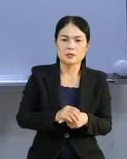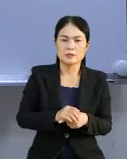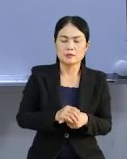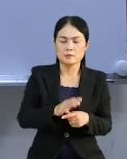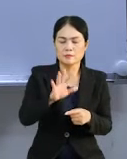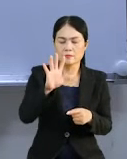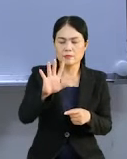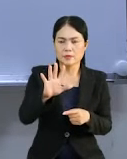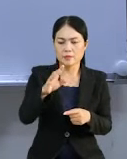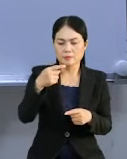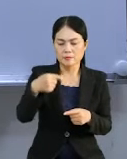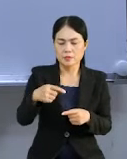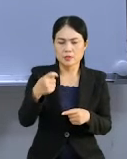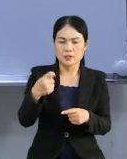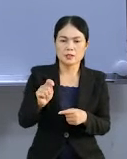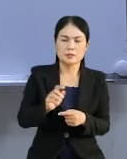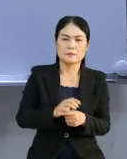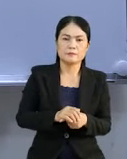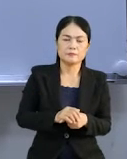rìa.